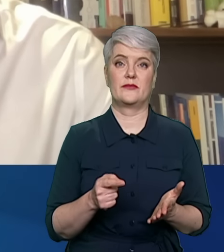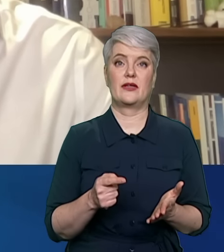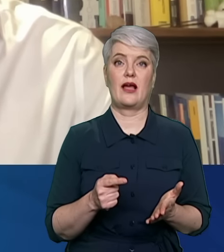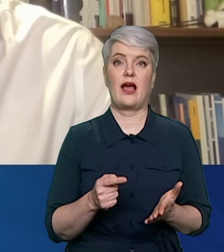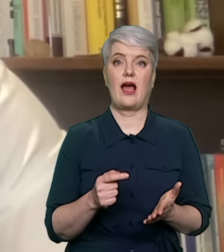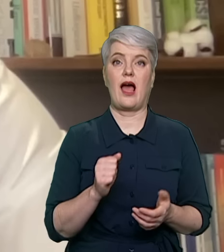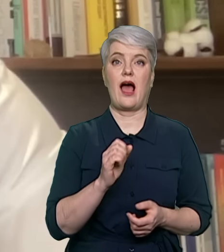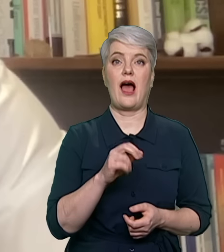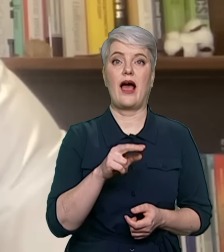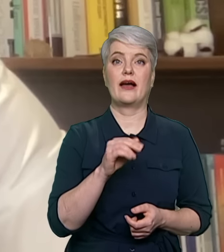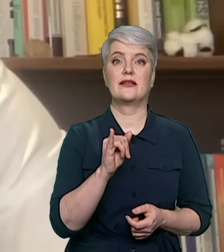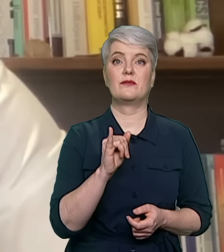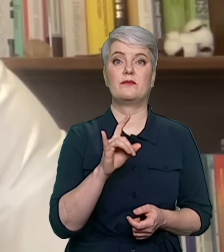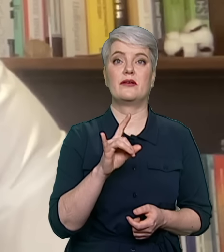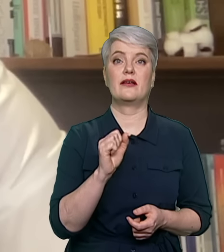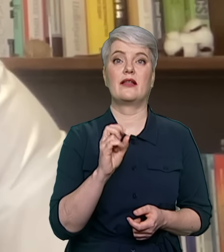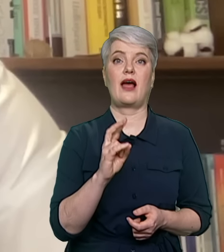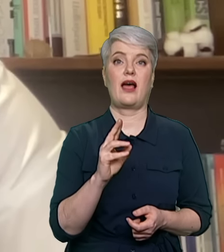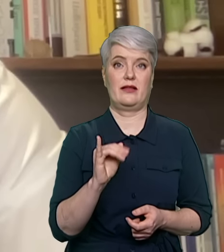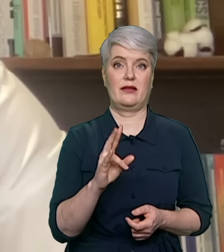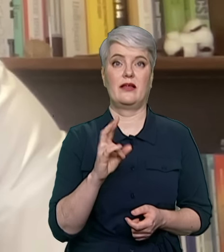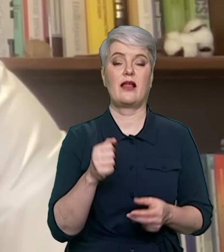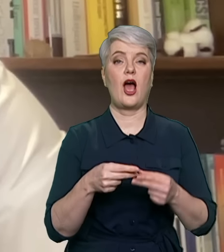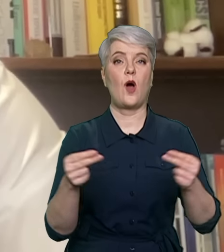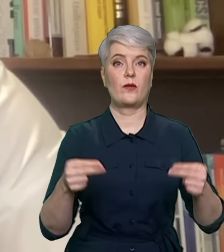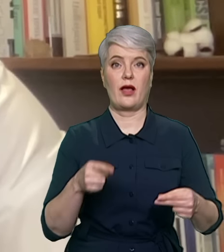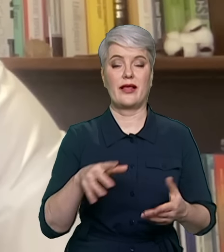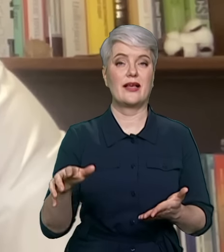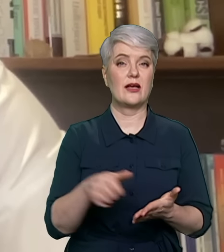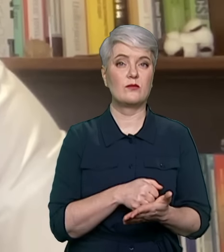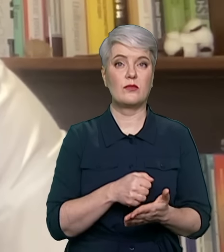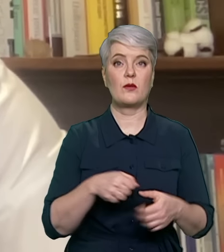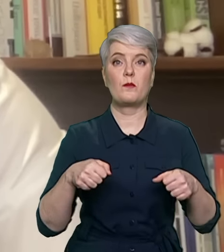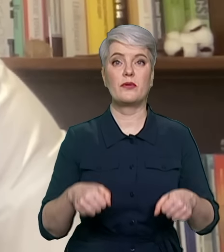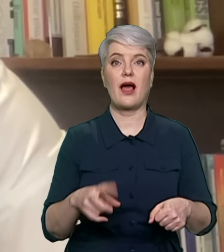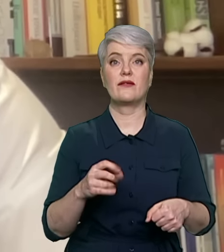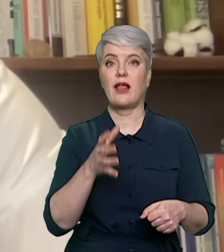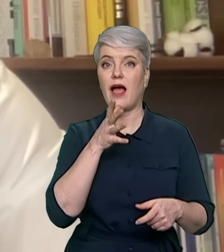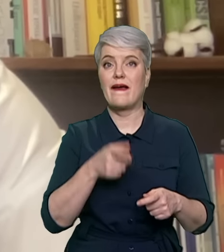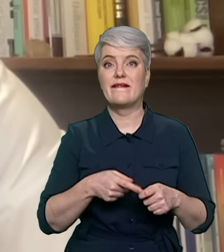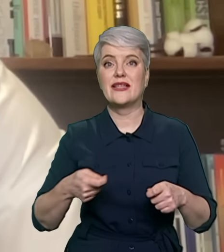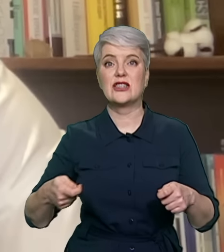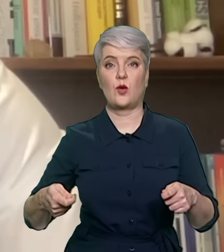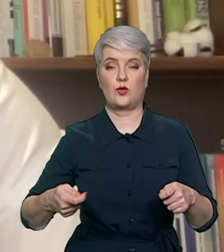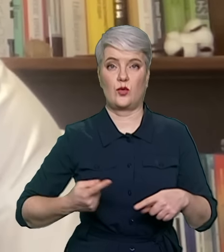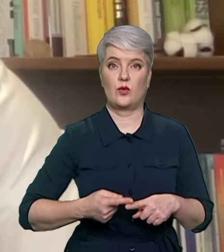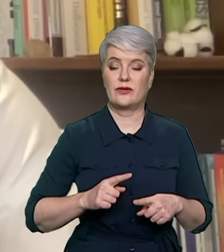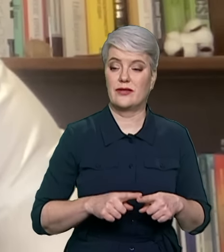аспіранти, які на контракті, да, їх зараз позбавляють права на відстрочку, що, в принципі, є